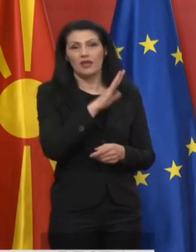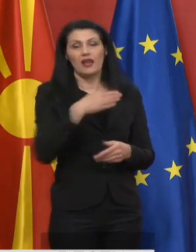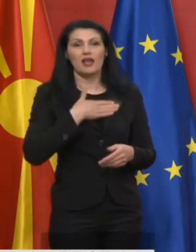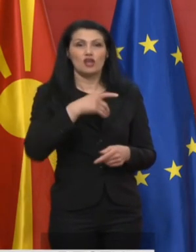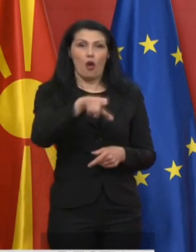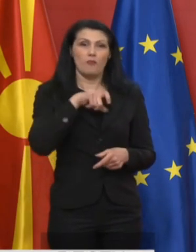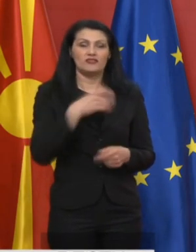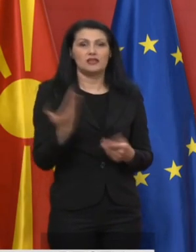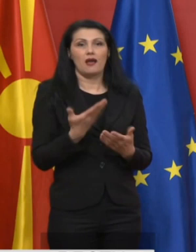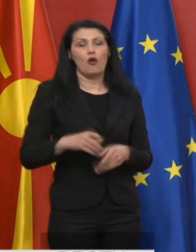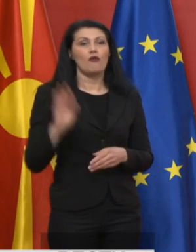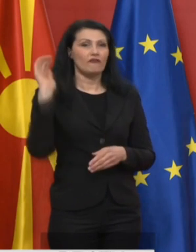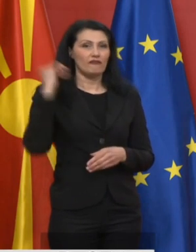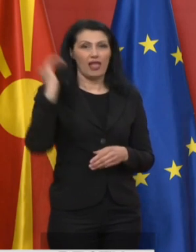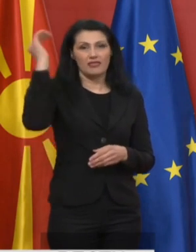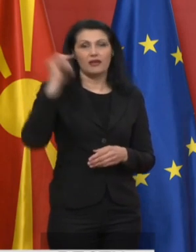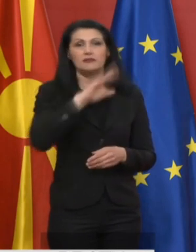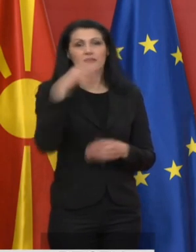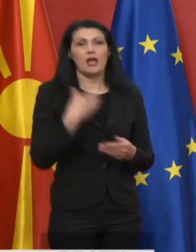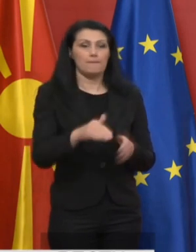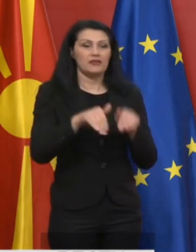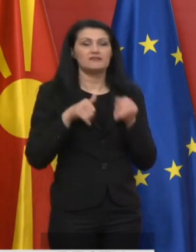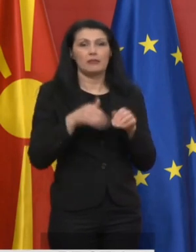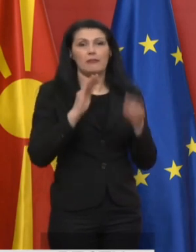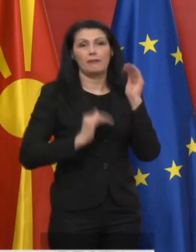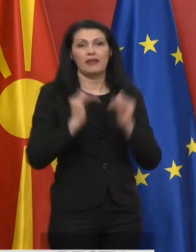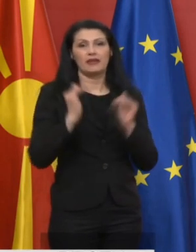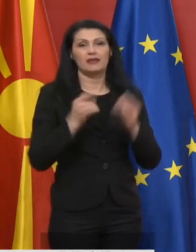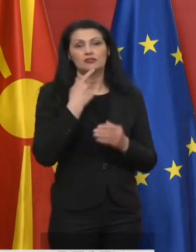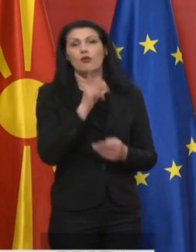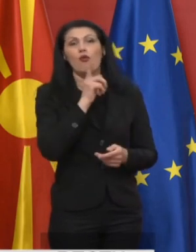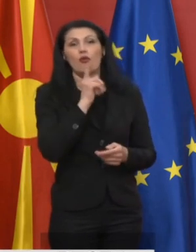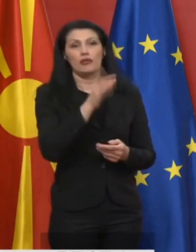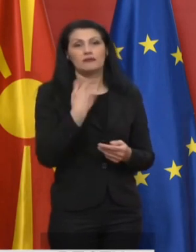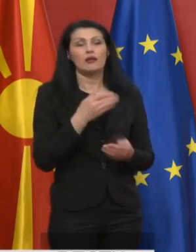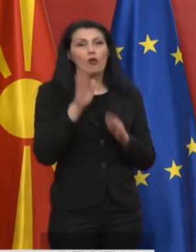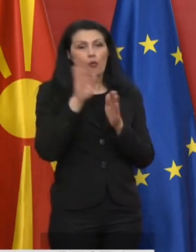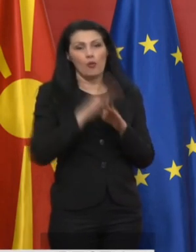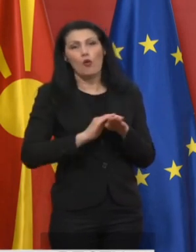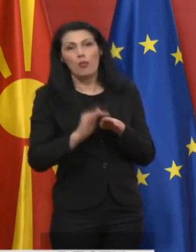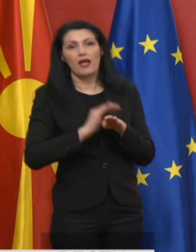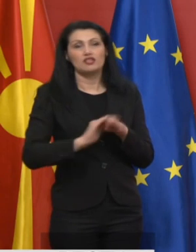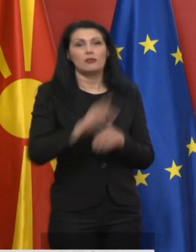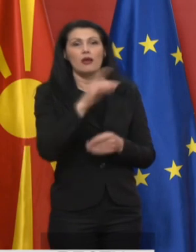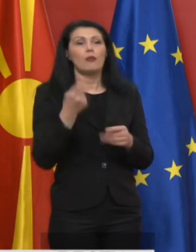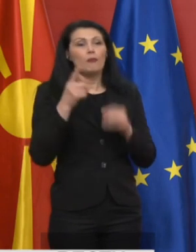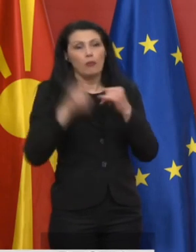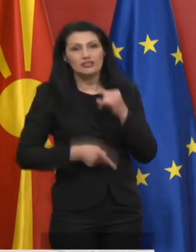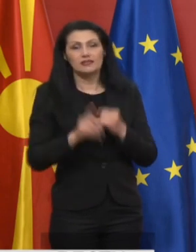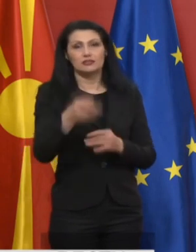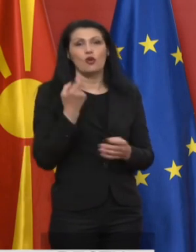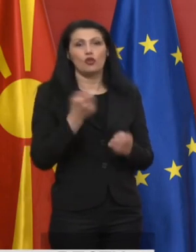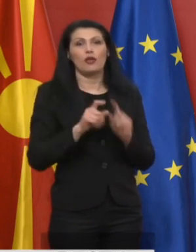обврска како влада е да преземеме мерки со кои што ќе ги ублажиме последиците од